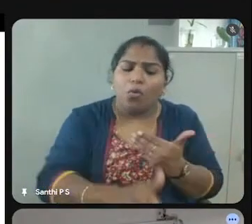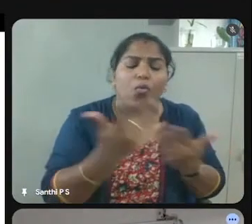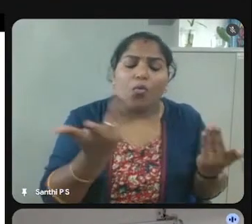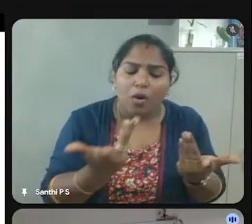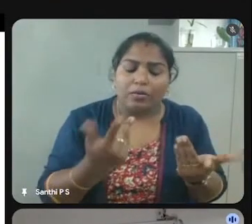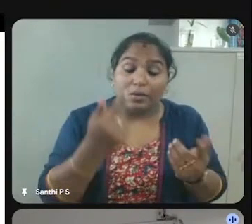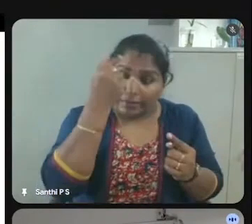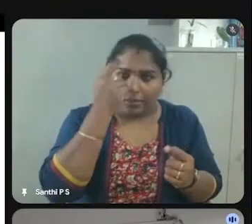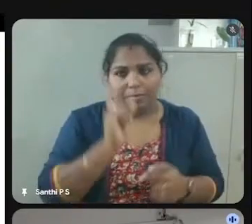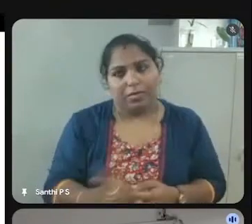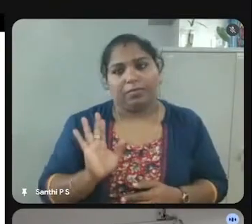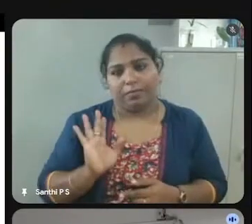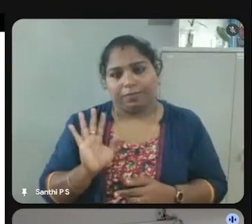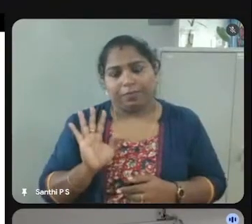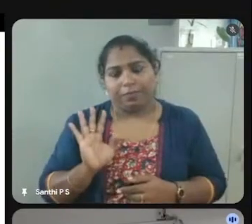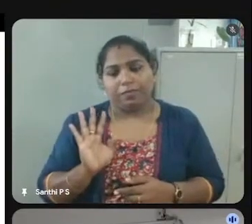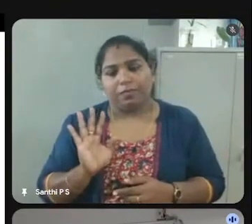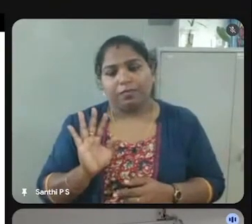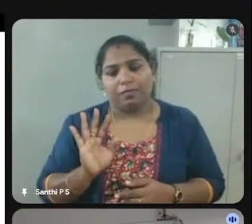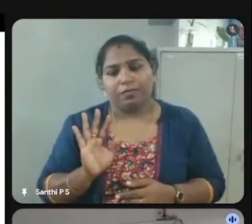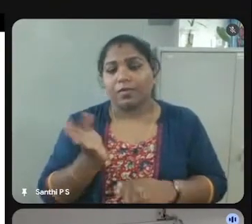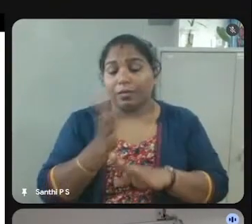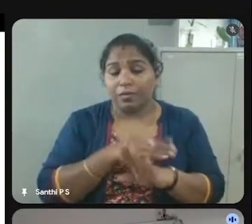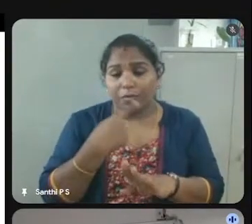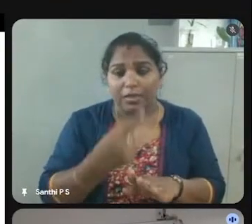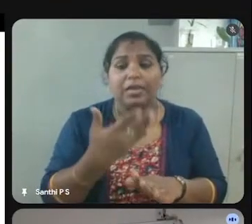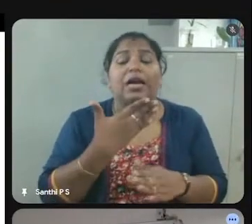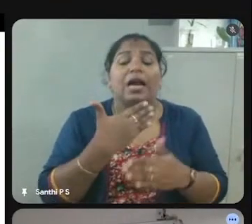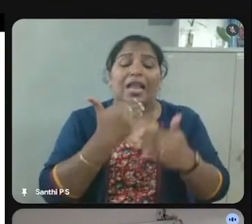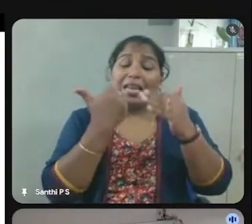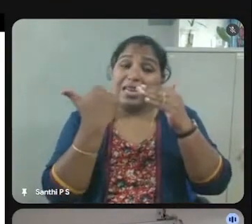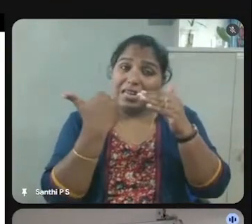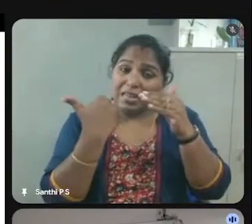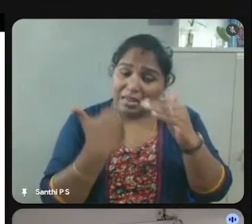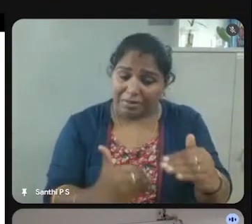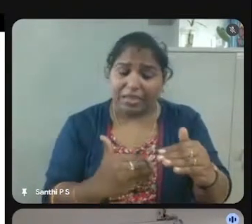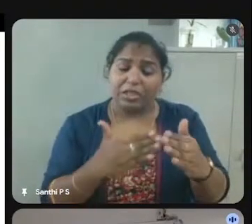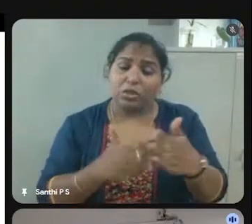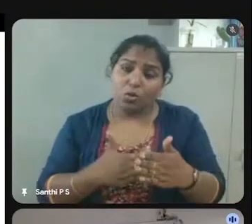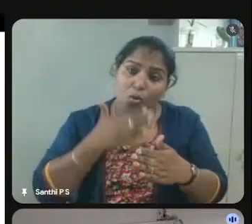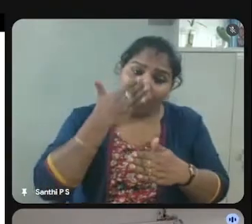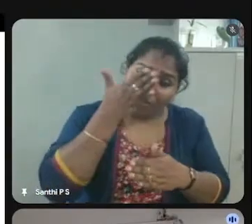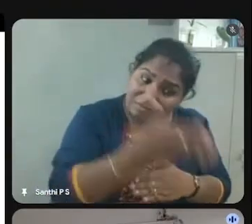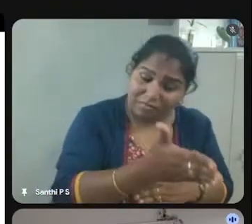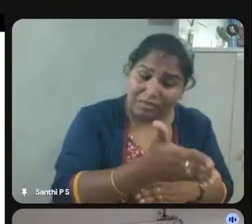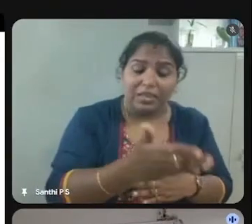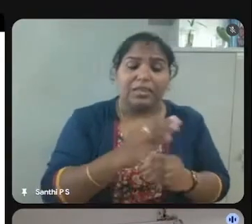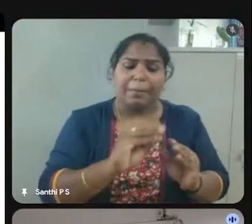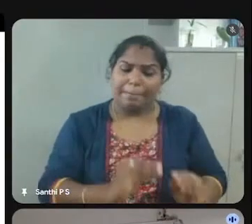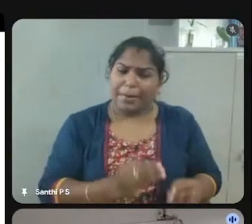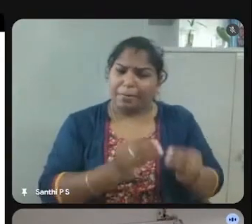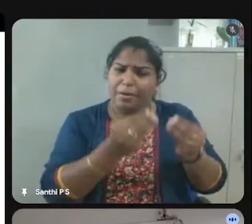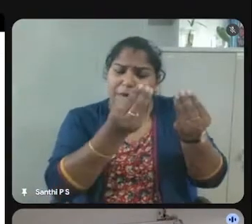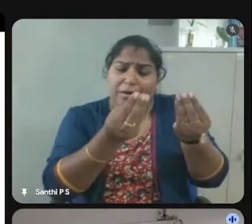ചെയ്യേണ്ടത്. അല്ലെങ്കിൽ പുരോഗതി, ഈ ഞാൻ പറഞ്ഞ പരിമിതിയിൽ നിന്ന് പരിമിതിയെ മറികടന്ന് ഒരു പുരോഗതിയുടെ ഒരു ഏരിയയിലേക്ക് കൊണ്ടുവരിക